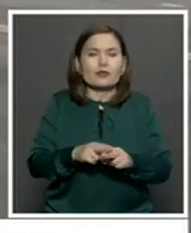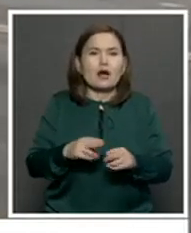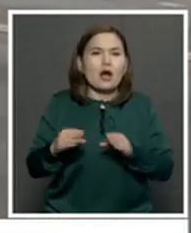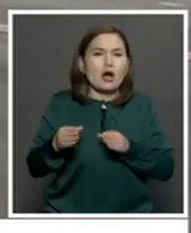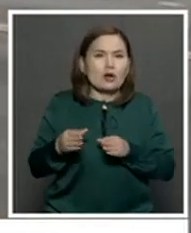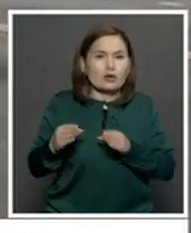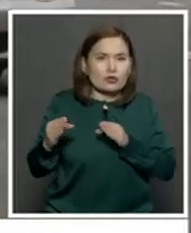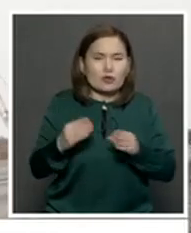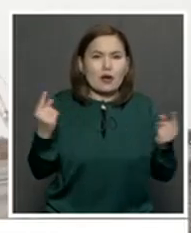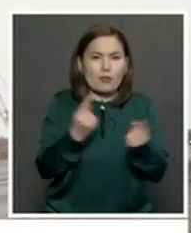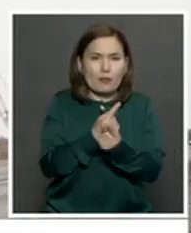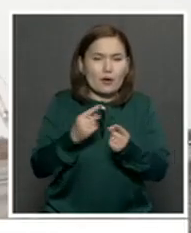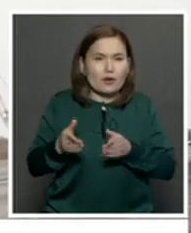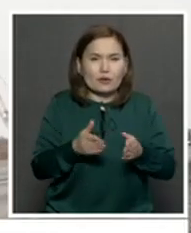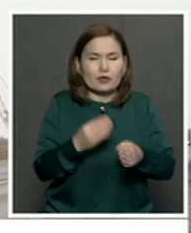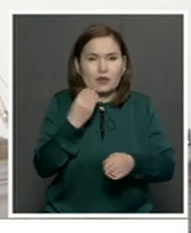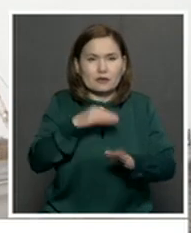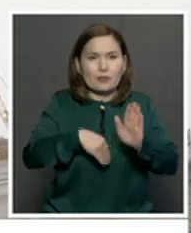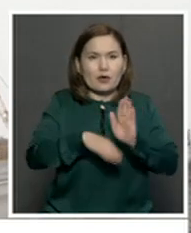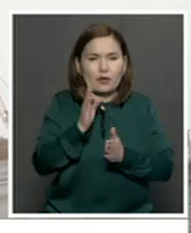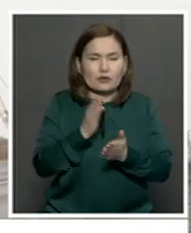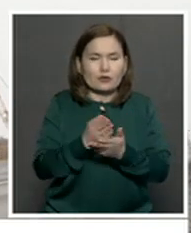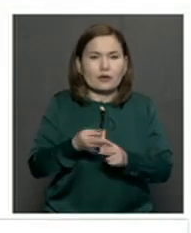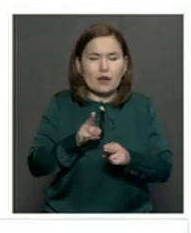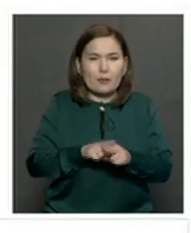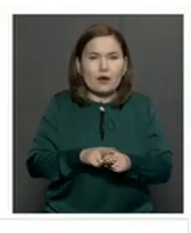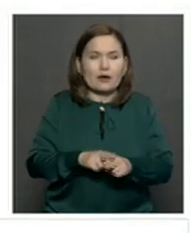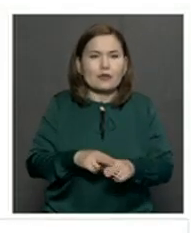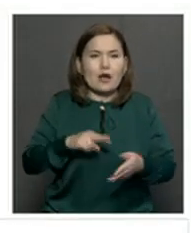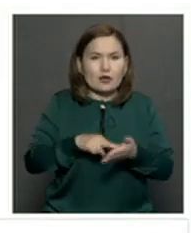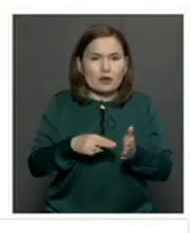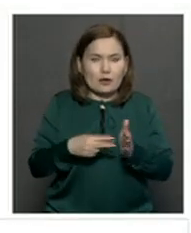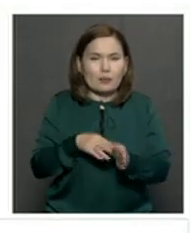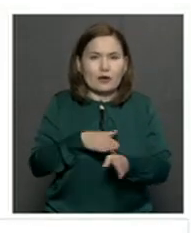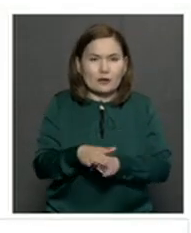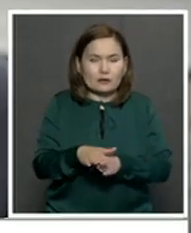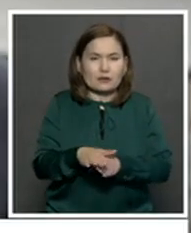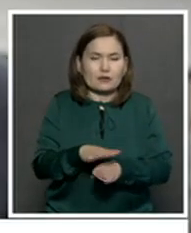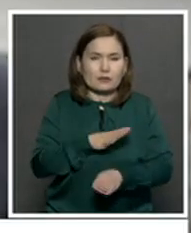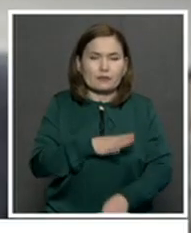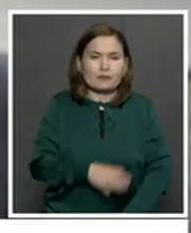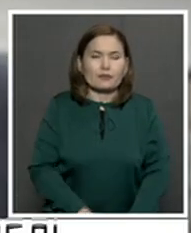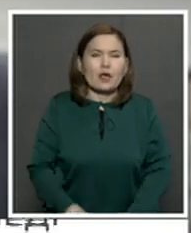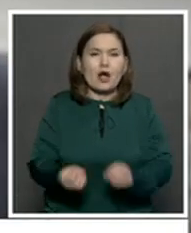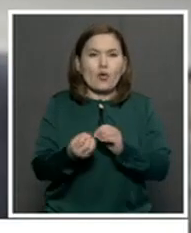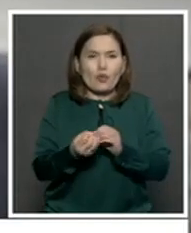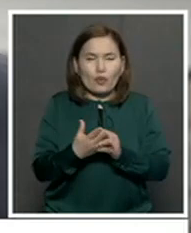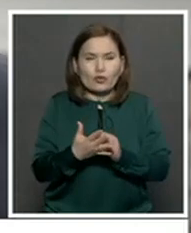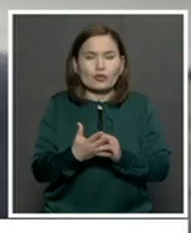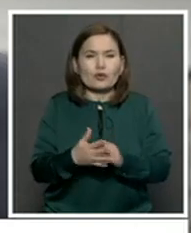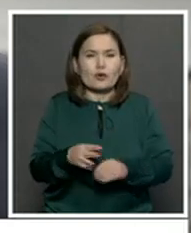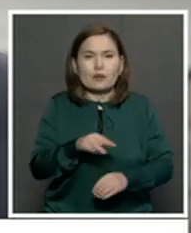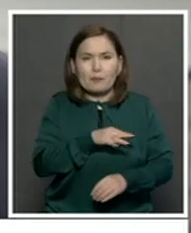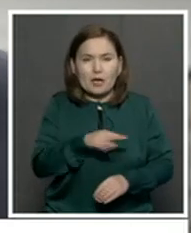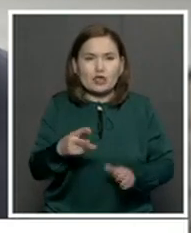логистикасы едәуір жақсара түсті. Ал биыл сапалы жолдар санын арттыра түсу көзделіп отыр. Қазір 14 миллиард 800 миллион теңге қаржы бөлініп